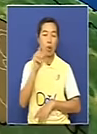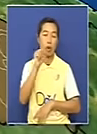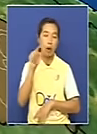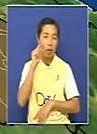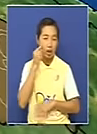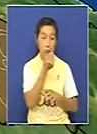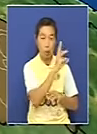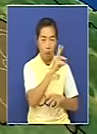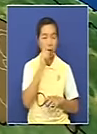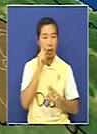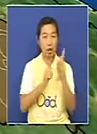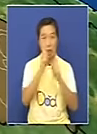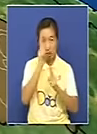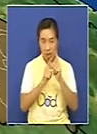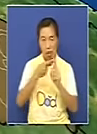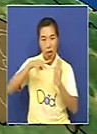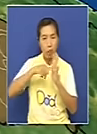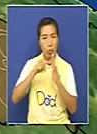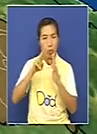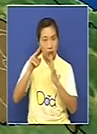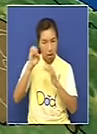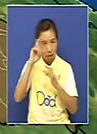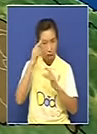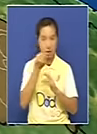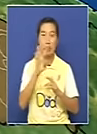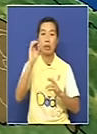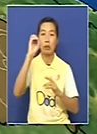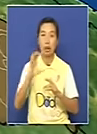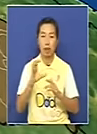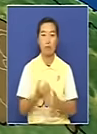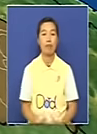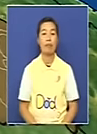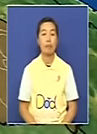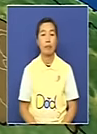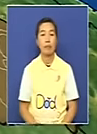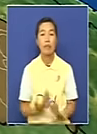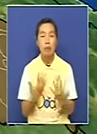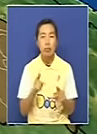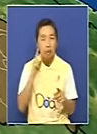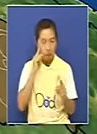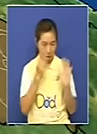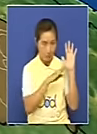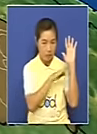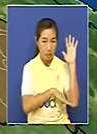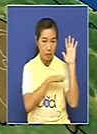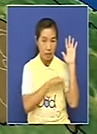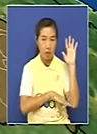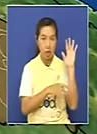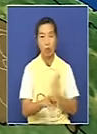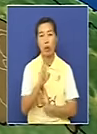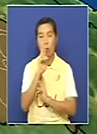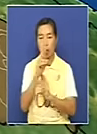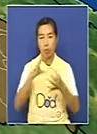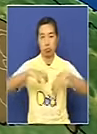ที่ภูเรือจังหวัดเลยภาคอีสานนะครับอยู่ที่ 14 องศาเซลเซียสนะครับในขณะที่พื้นที่บริเวณของภาคใต้จะต้องเฝ้า